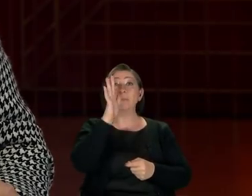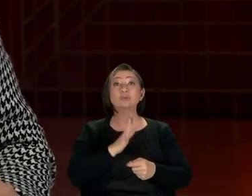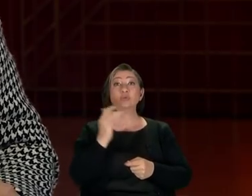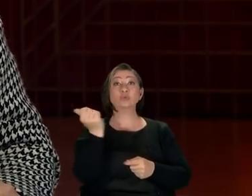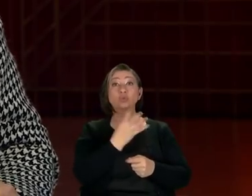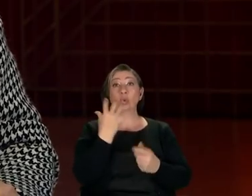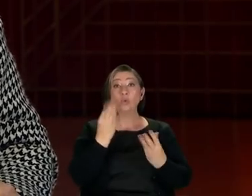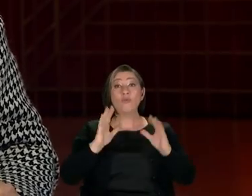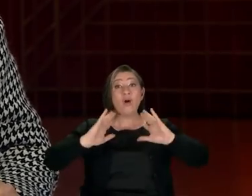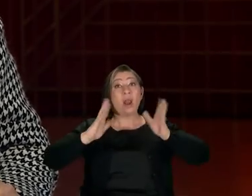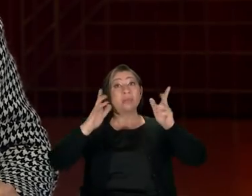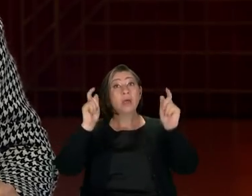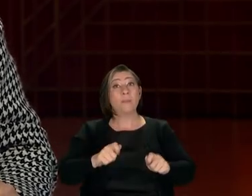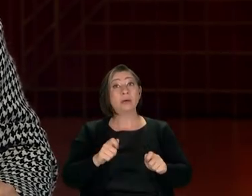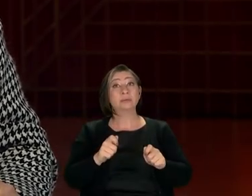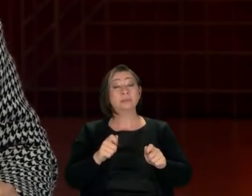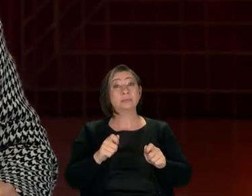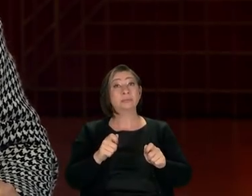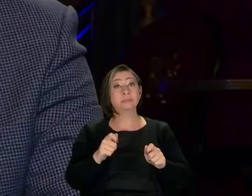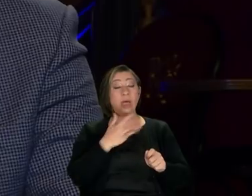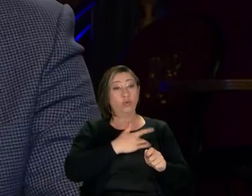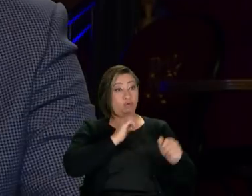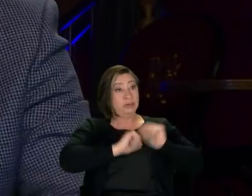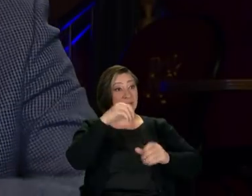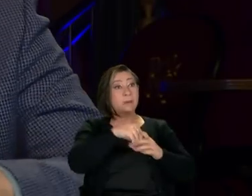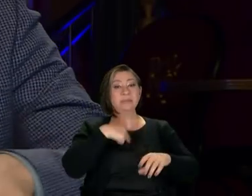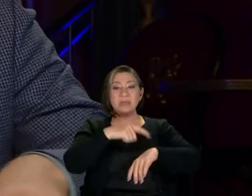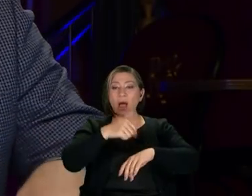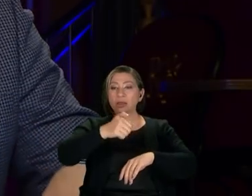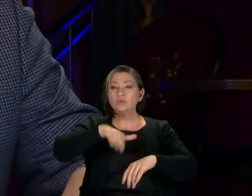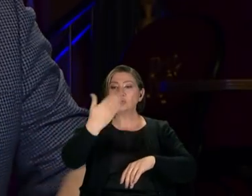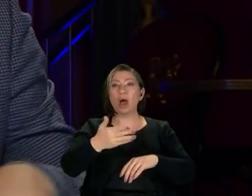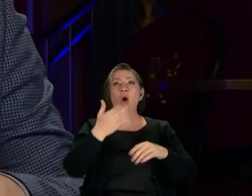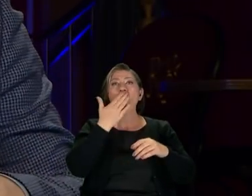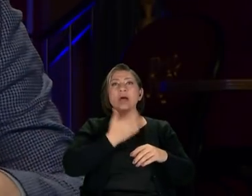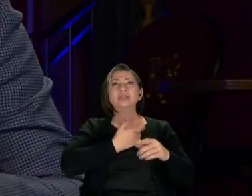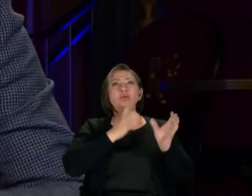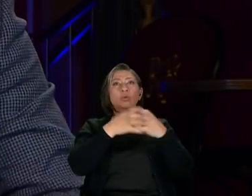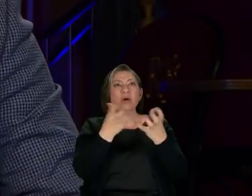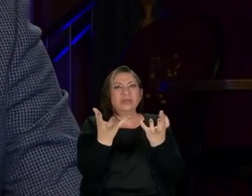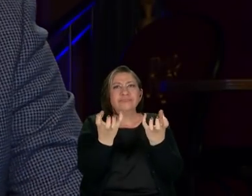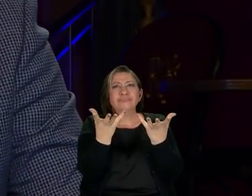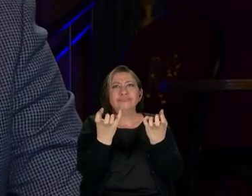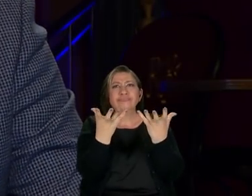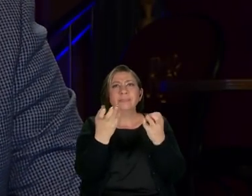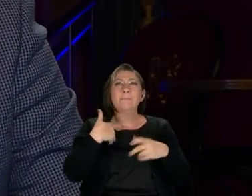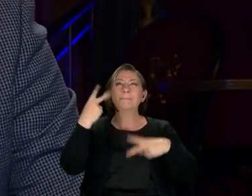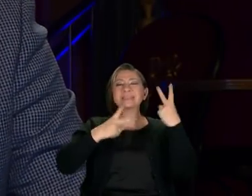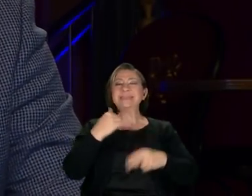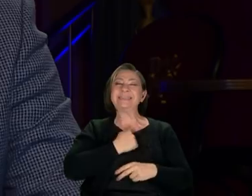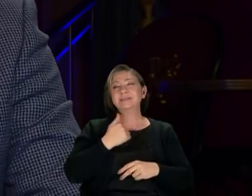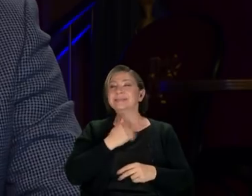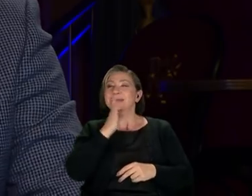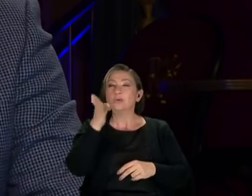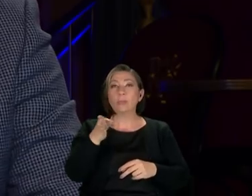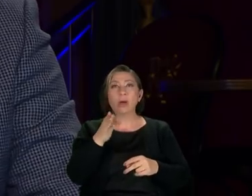bu sayı. Çok acayip. Kampüste. Yani saat 6'dan sonra bizim öğrenci kulüplerinin olduğu yer ana baba günü. Bazen ben gidiyorum oraya. Bir